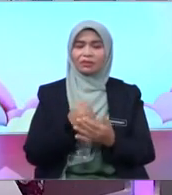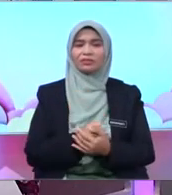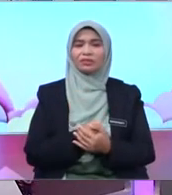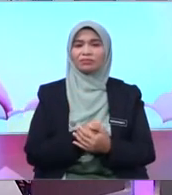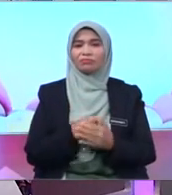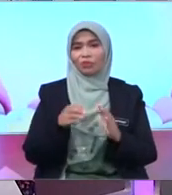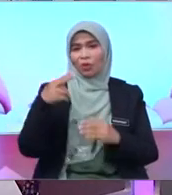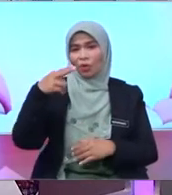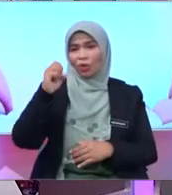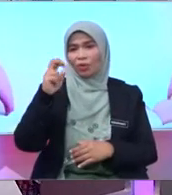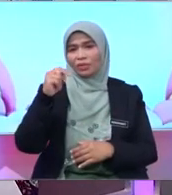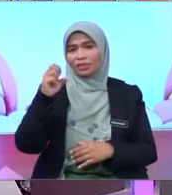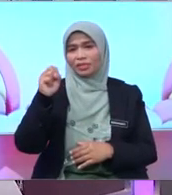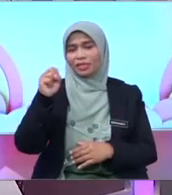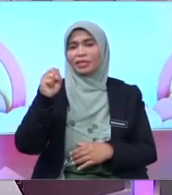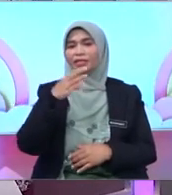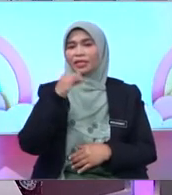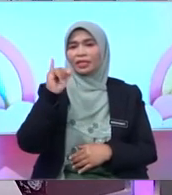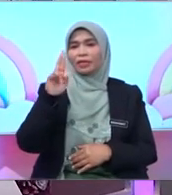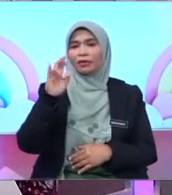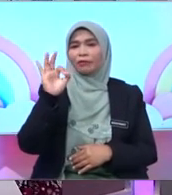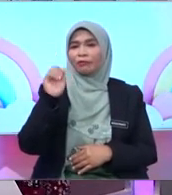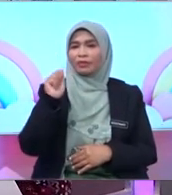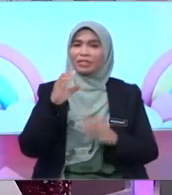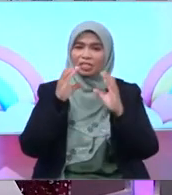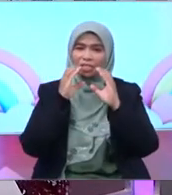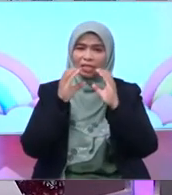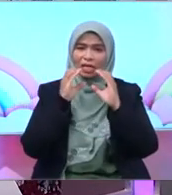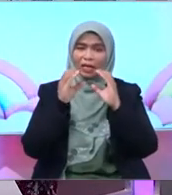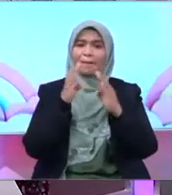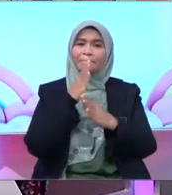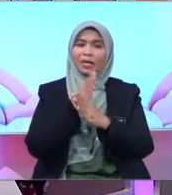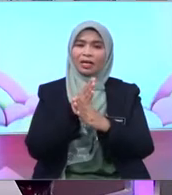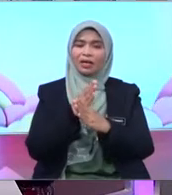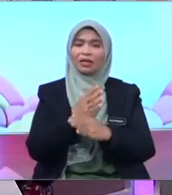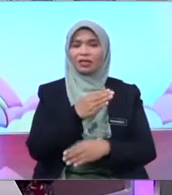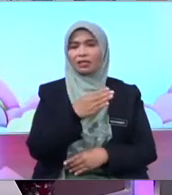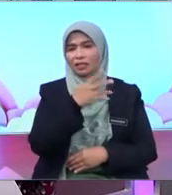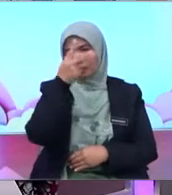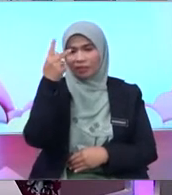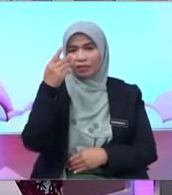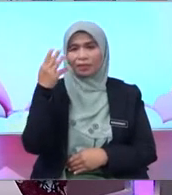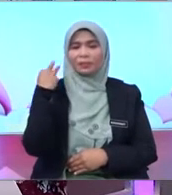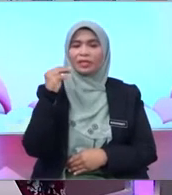hongseng dan Irfan telah bercakap benar kerana mengakui perbuatan mereka mencontek